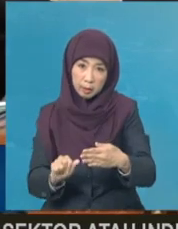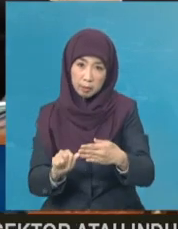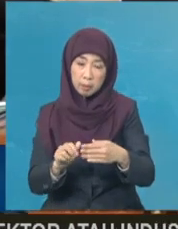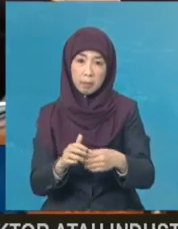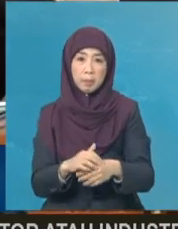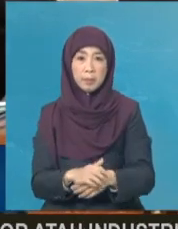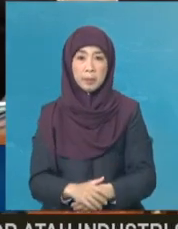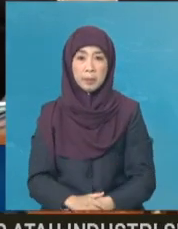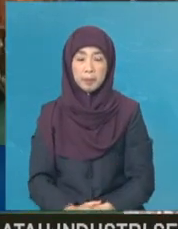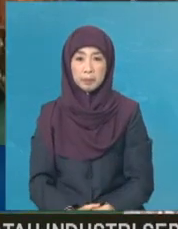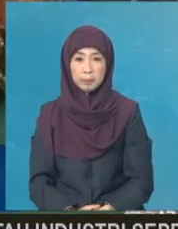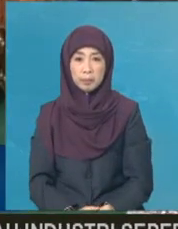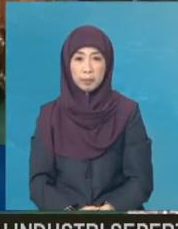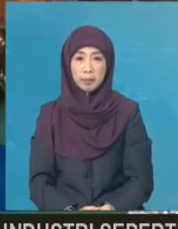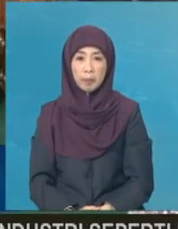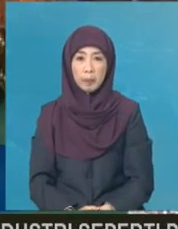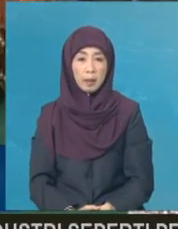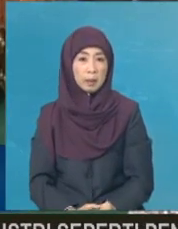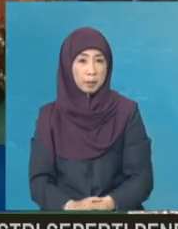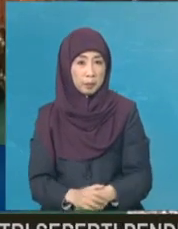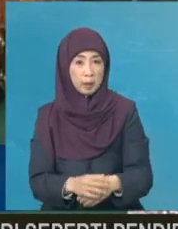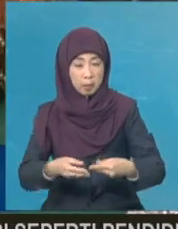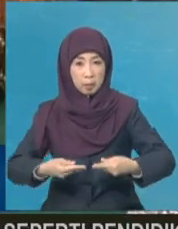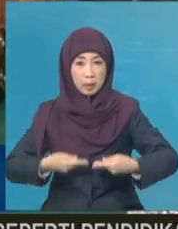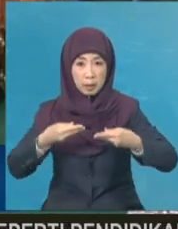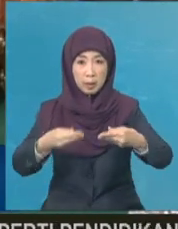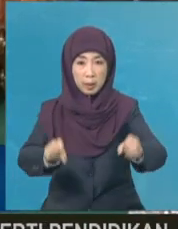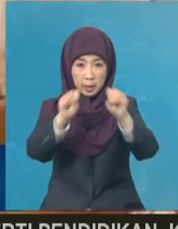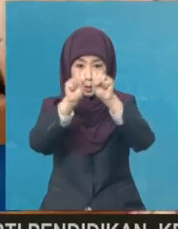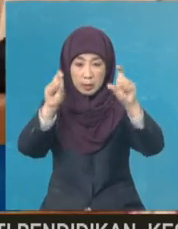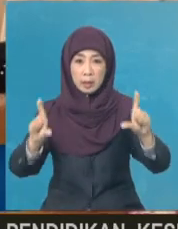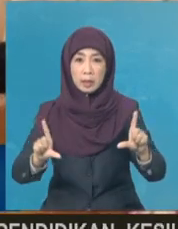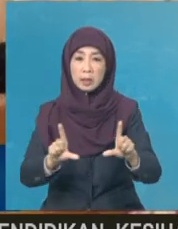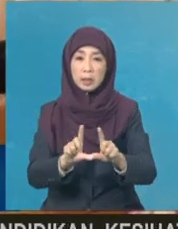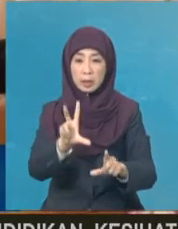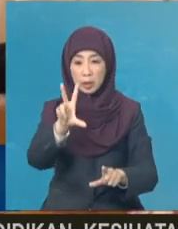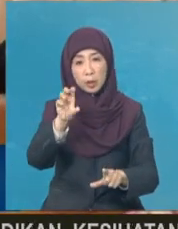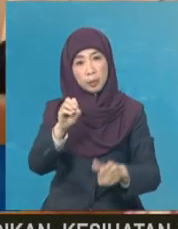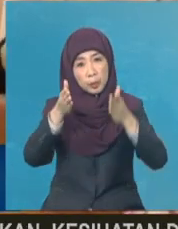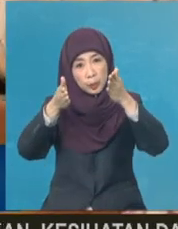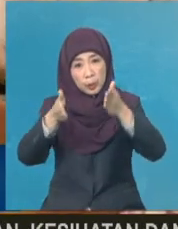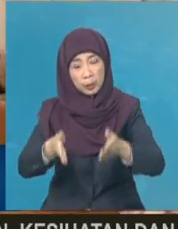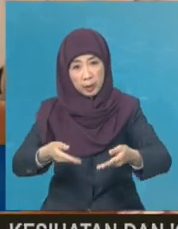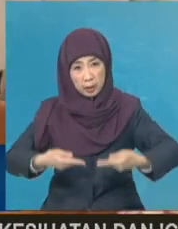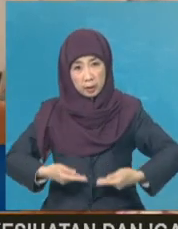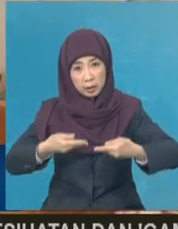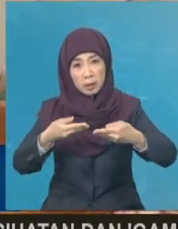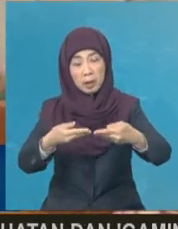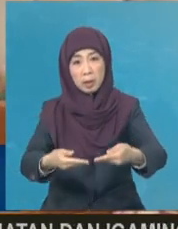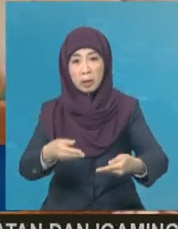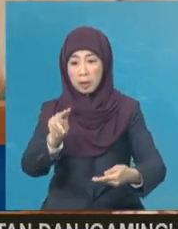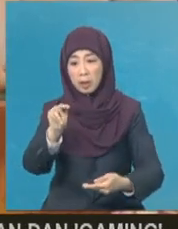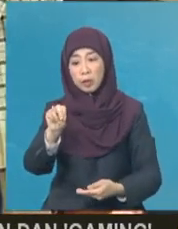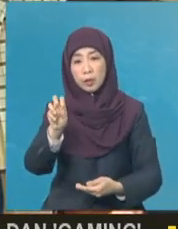Hai sementara itu penyampaian Cicil kepada lebih 30 peserta sejak kecil diserahkan oleh